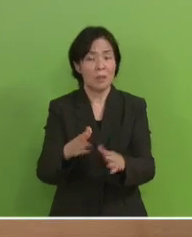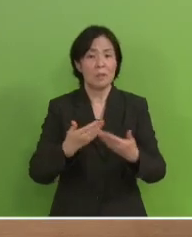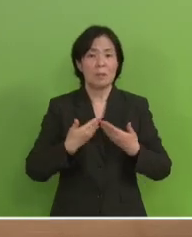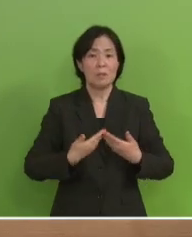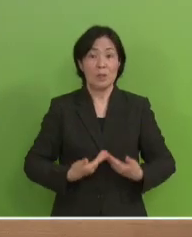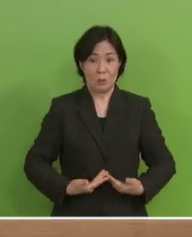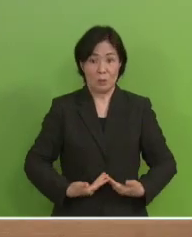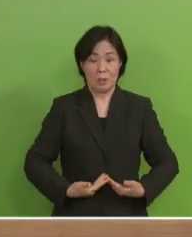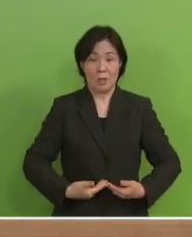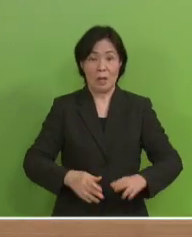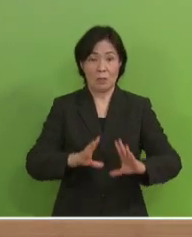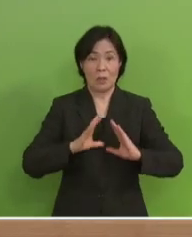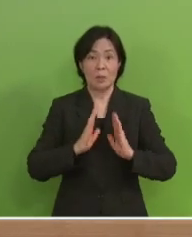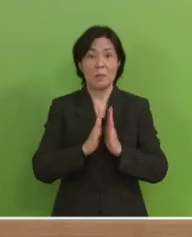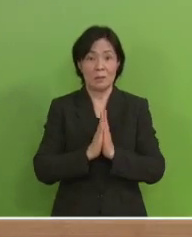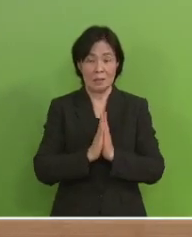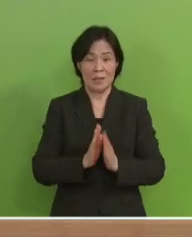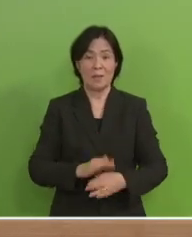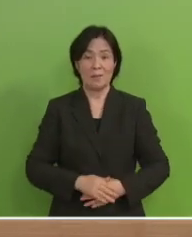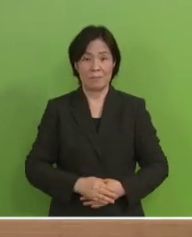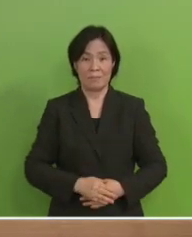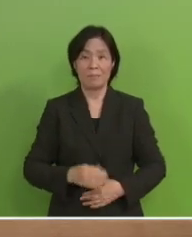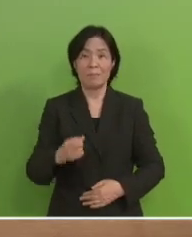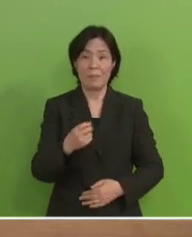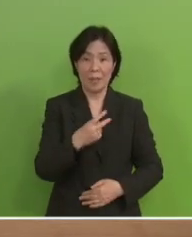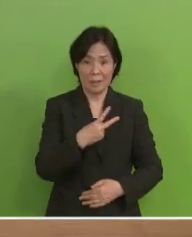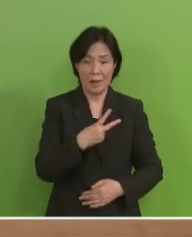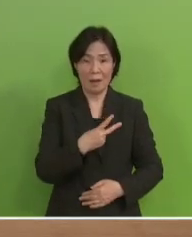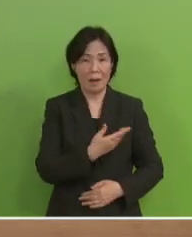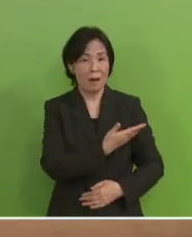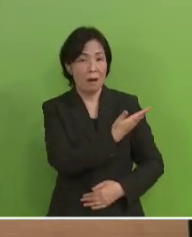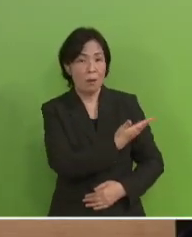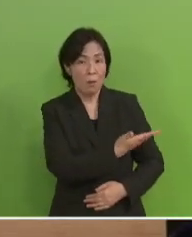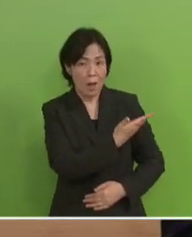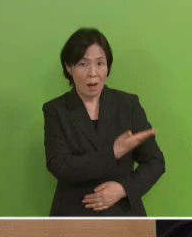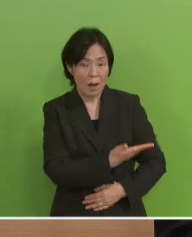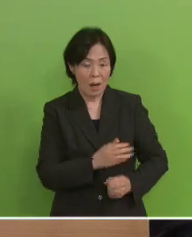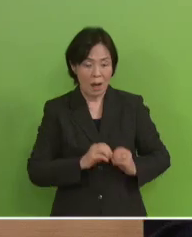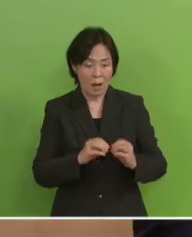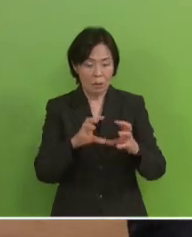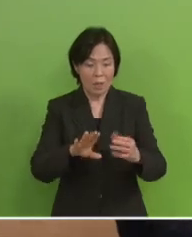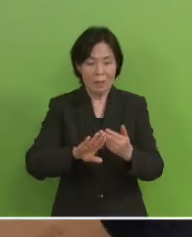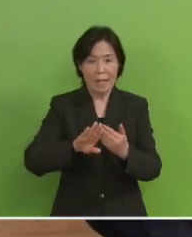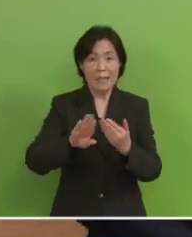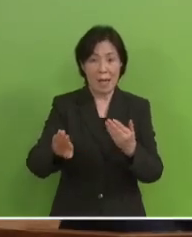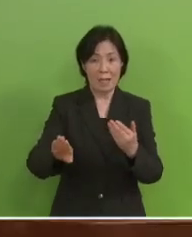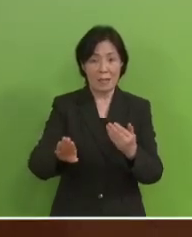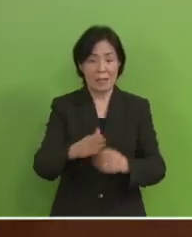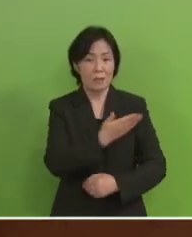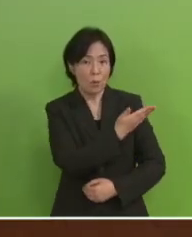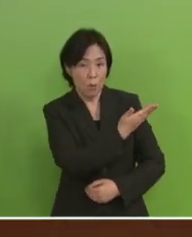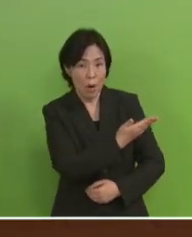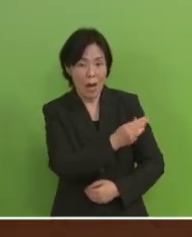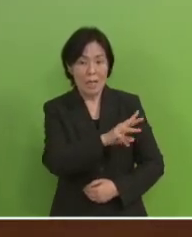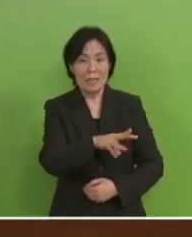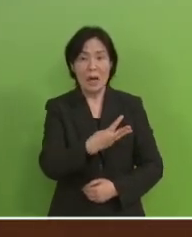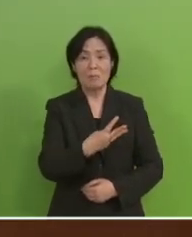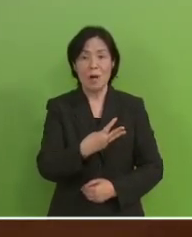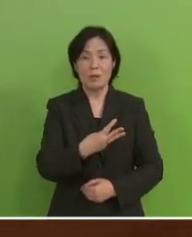受け止めてくださいまたこれらクラスター以外でもここから